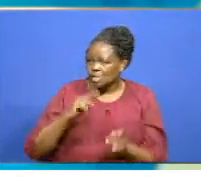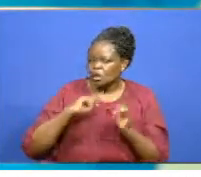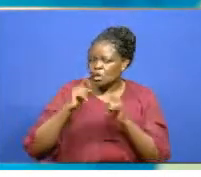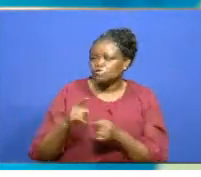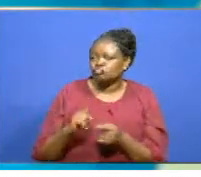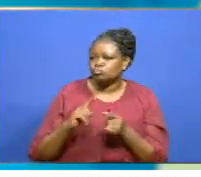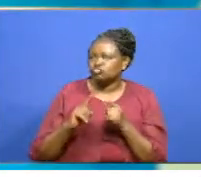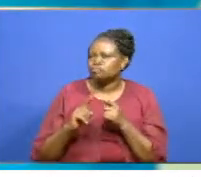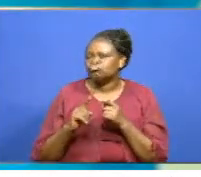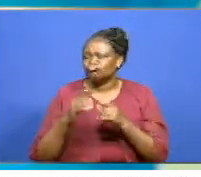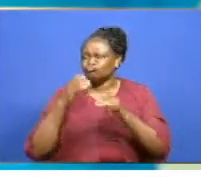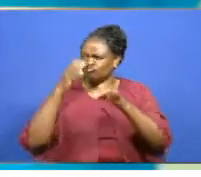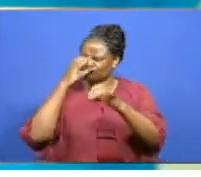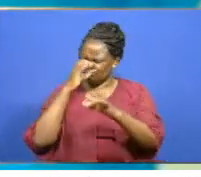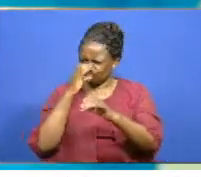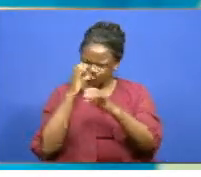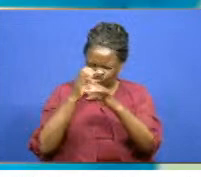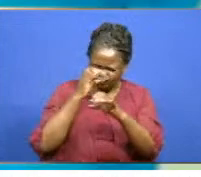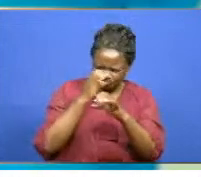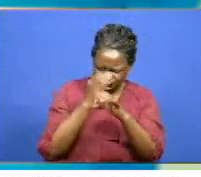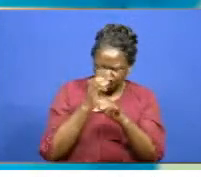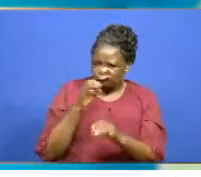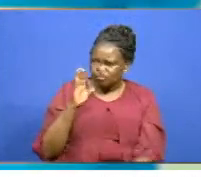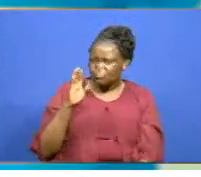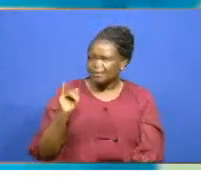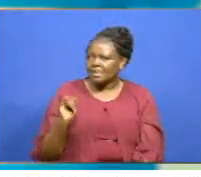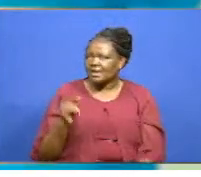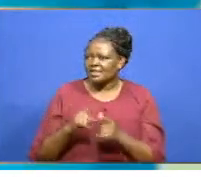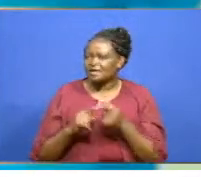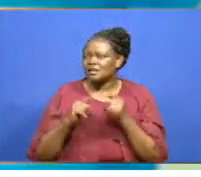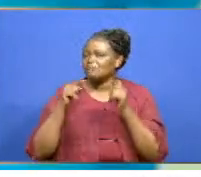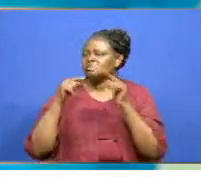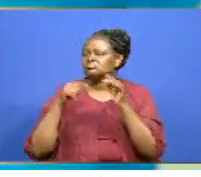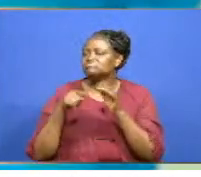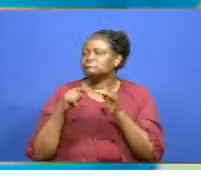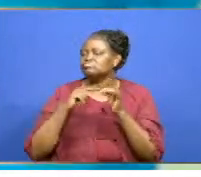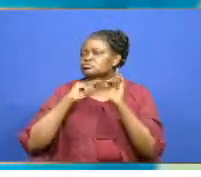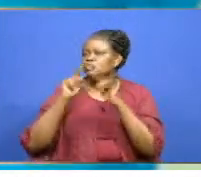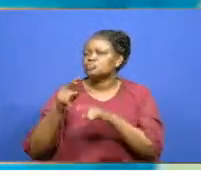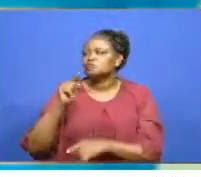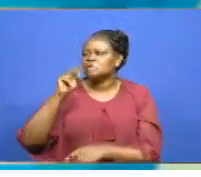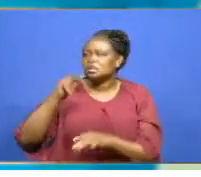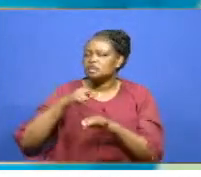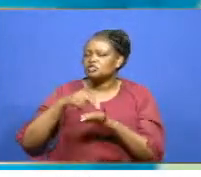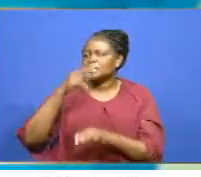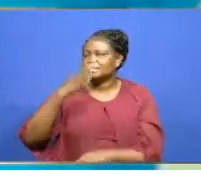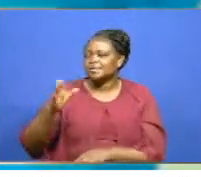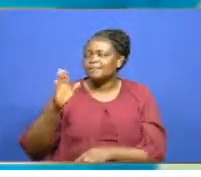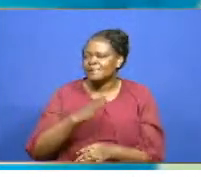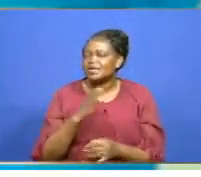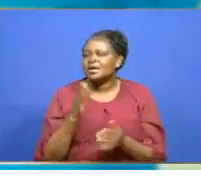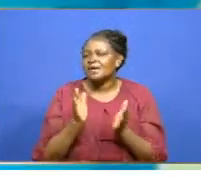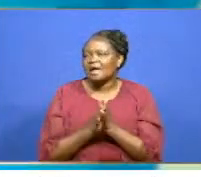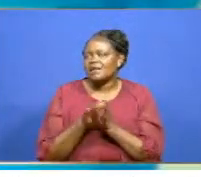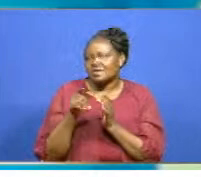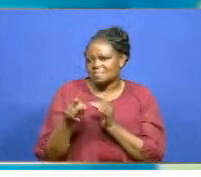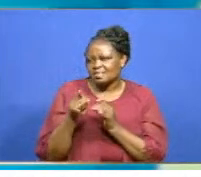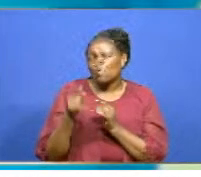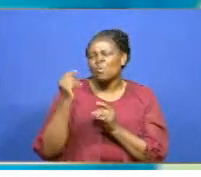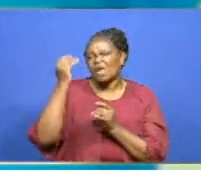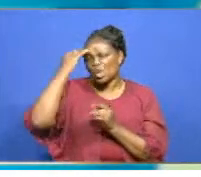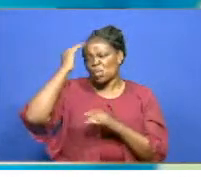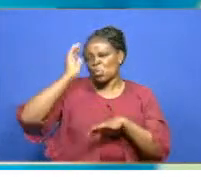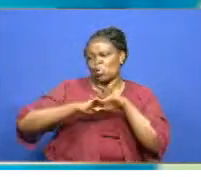msasa mambo vizuri hii ya BBI, kwa sababu sasa inaenda katika bunge la kitaifa, na hapo sasa ndio tunaenda kubaini mbivu